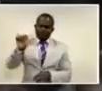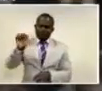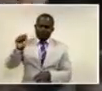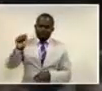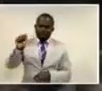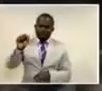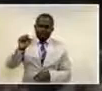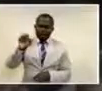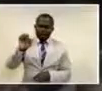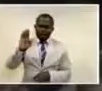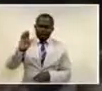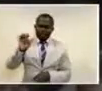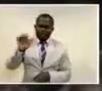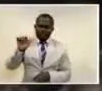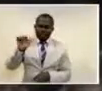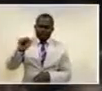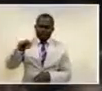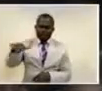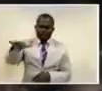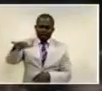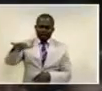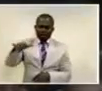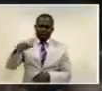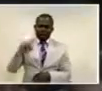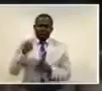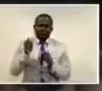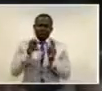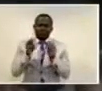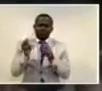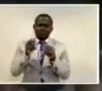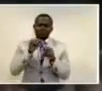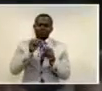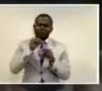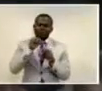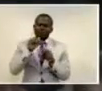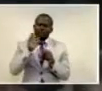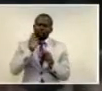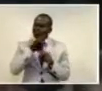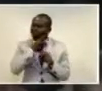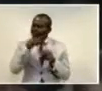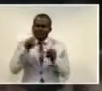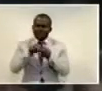umugezi wa sebeya ubundi ntabwo ari kuriya amazi asa